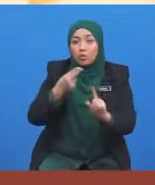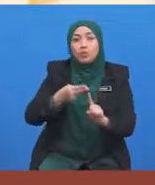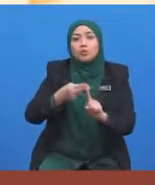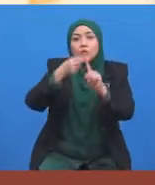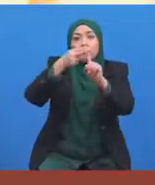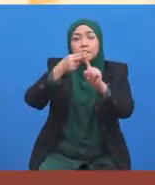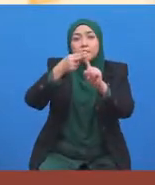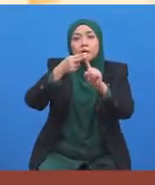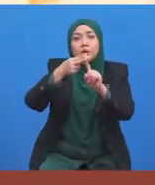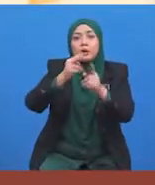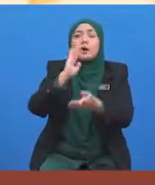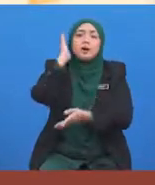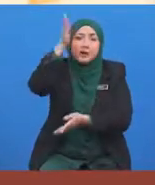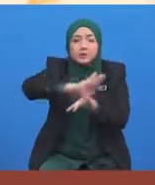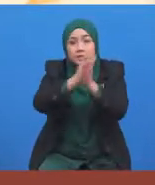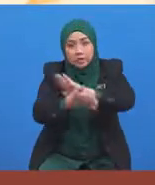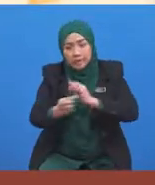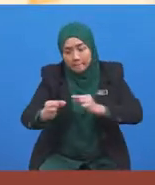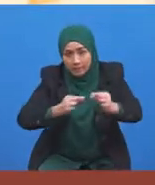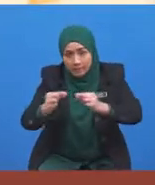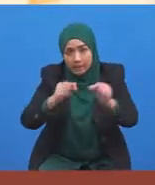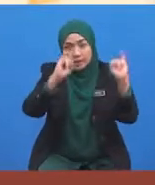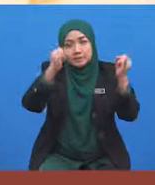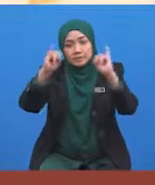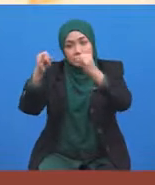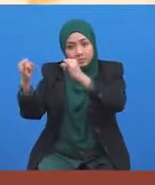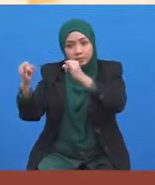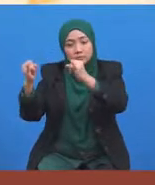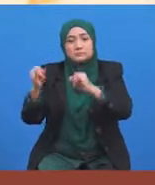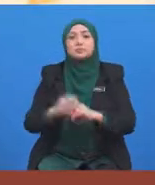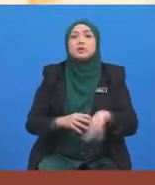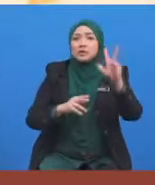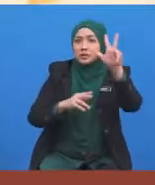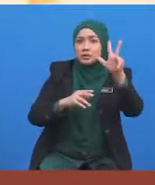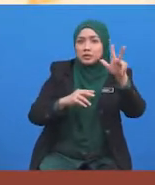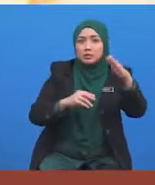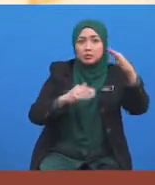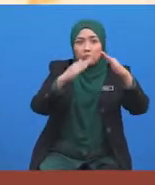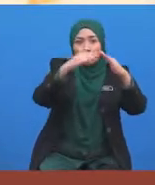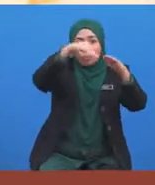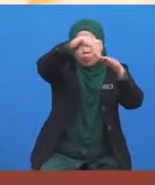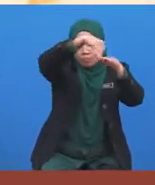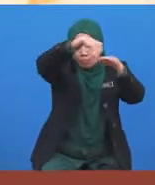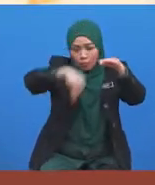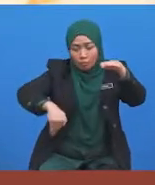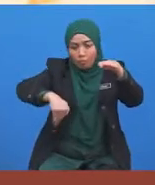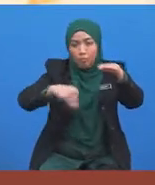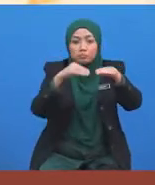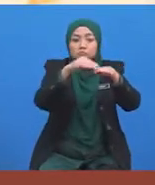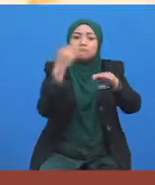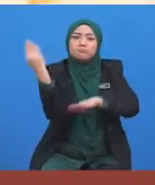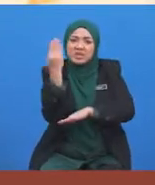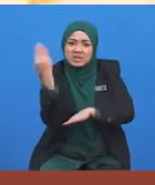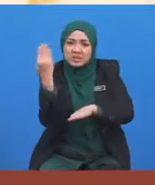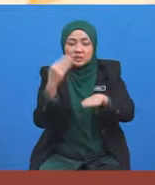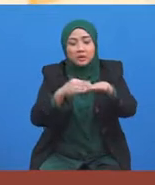jisim yang berlaku. Terdapat tiga jenis cerun, iaitu cerun curam, cerun sederhana dan